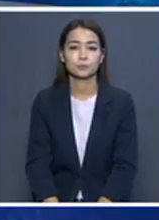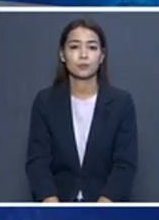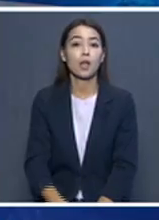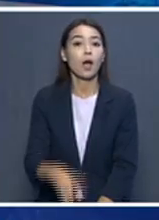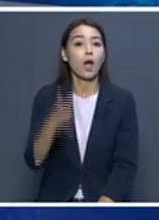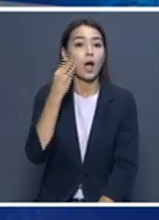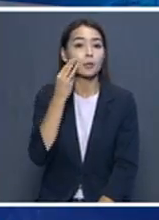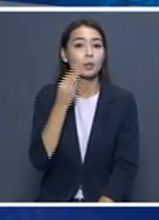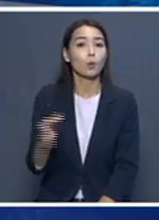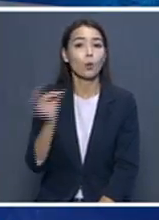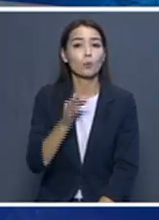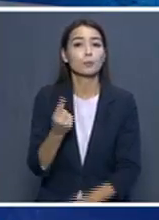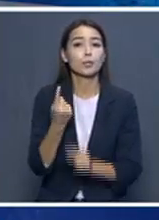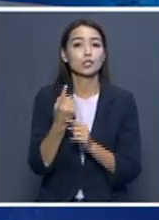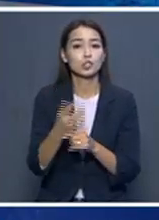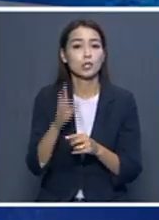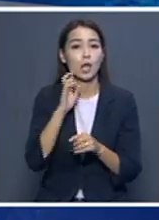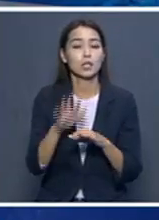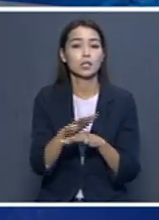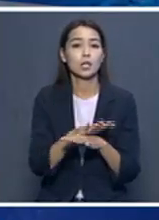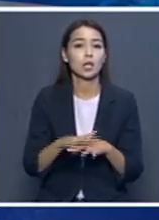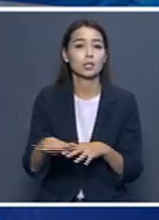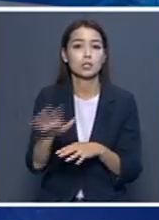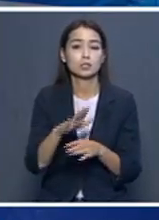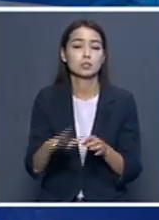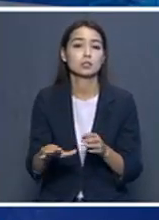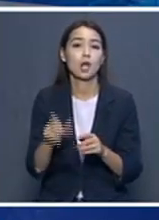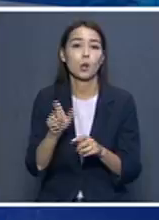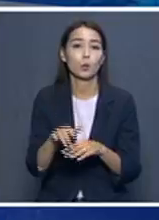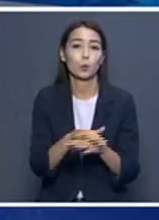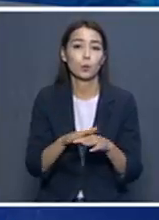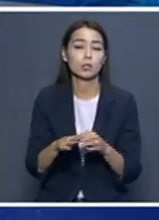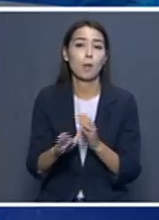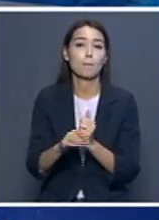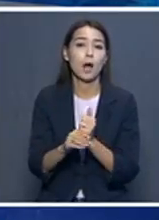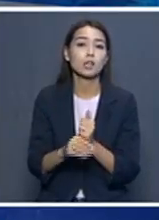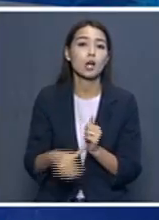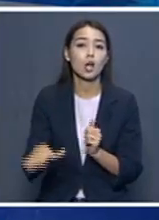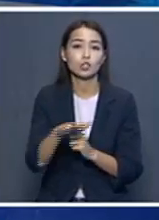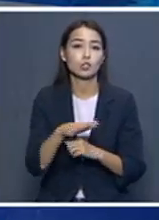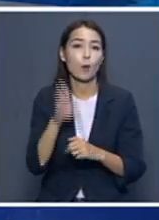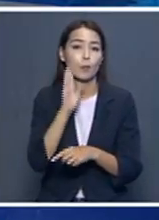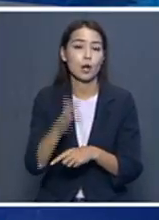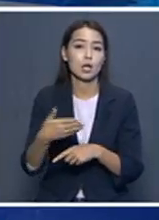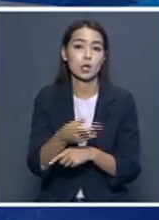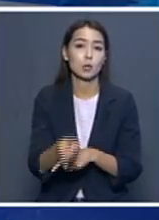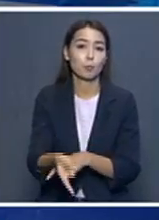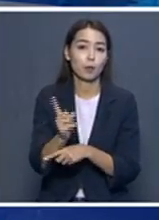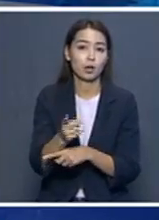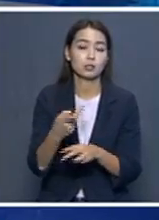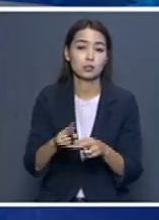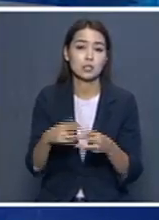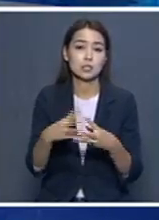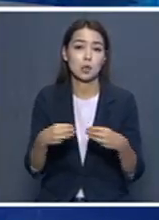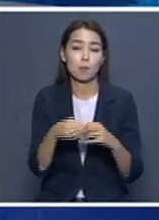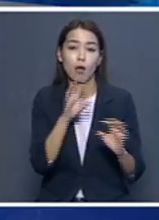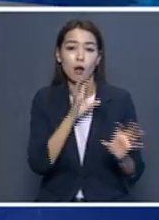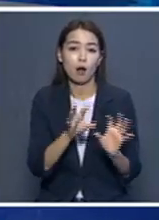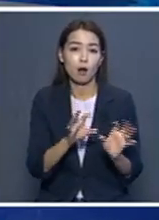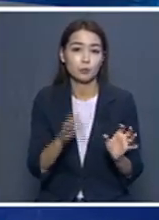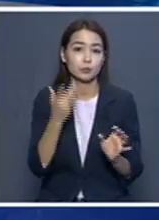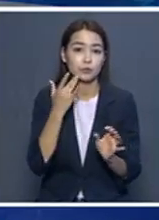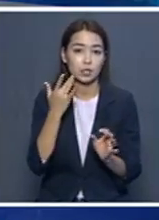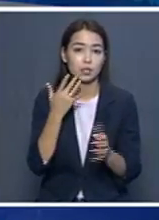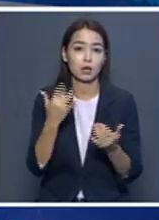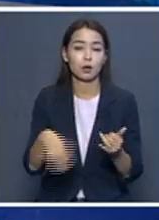Ал Алматы облысында бірнеше елді мекен халқы Балқаш көлінен балық аулап, отбасына сұрап, жан бағып отыр. Биыл қайраннан жалпы